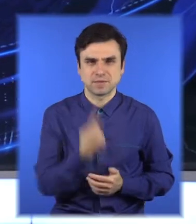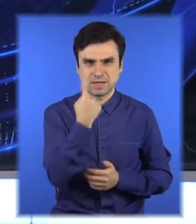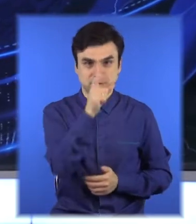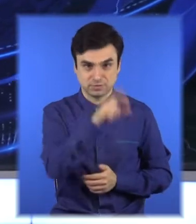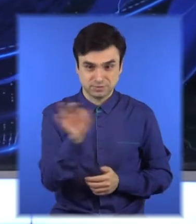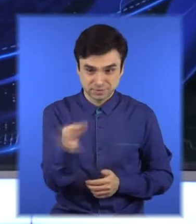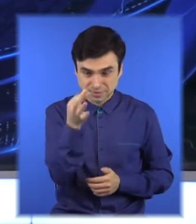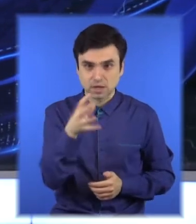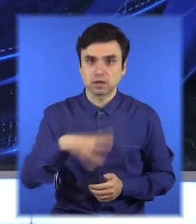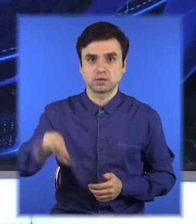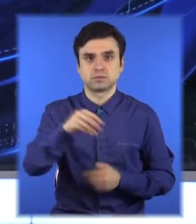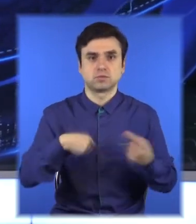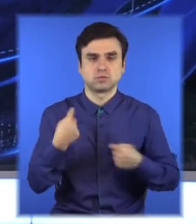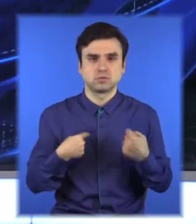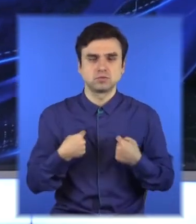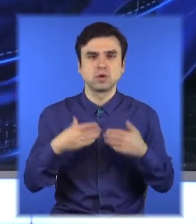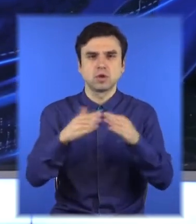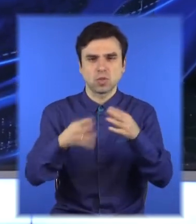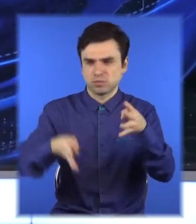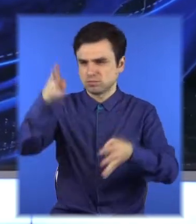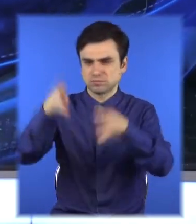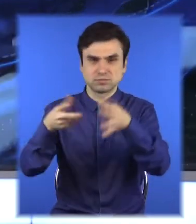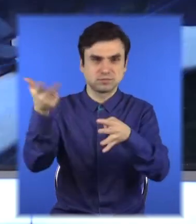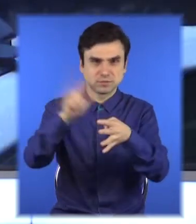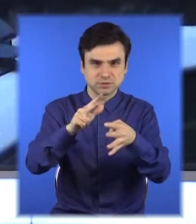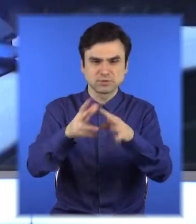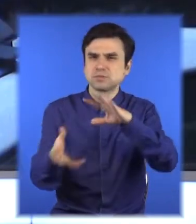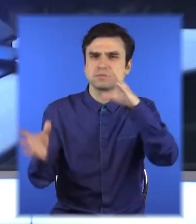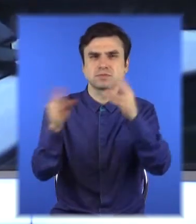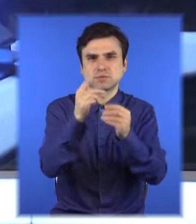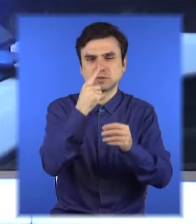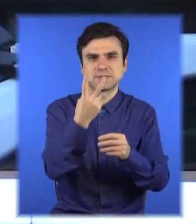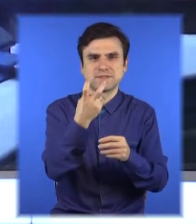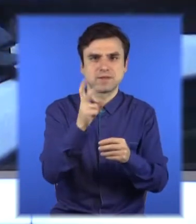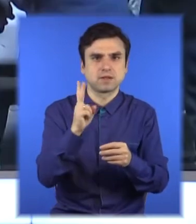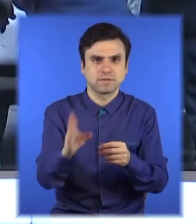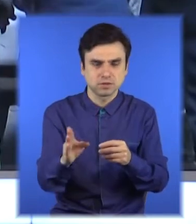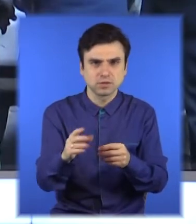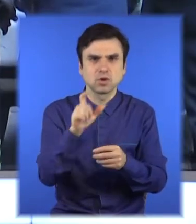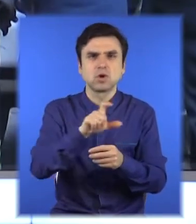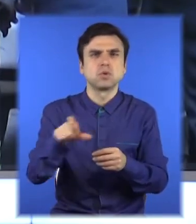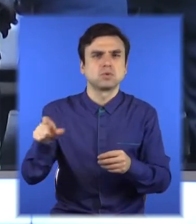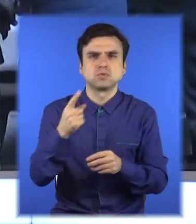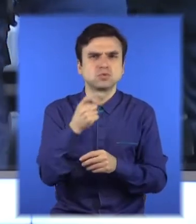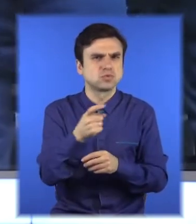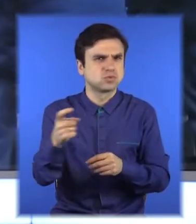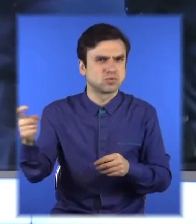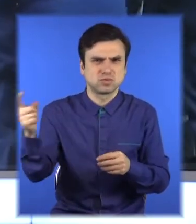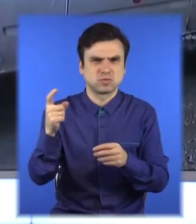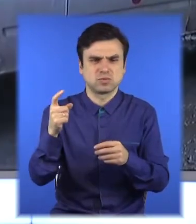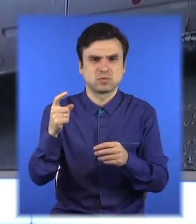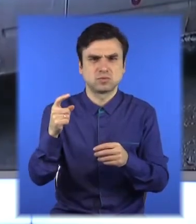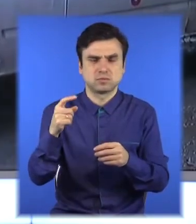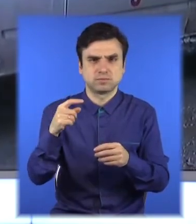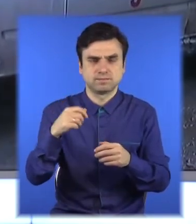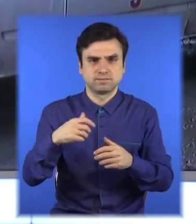Один жартує, інші страждають. Три будинки, більш ніж 200 квартир та сотні вимушено евакуйованих людей з власних